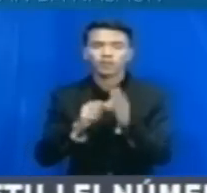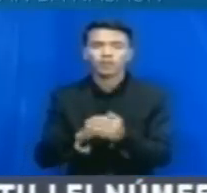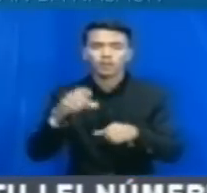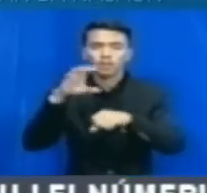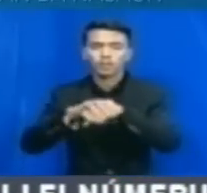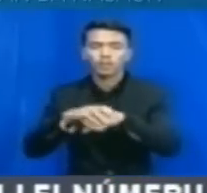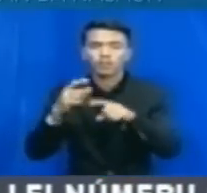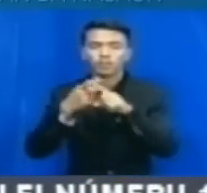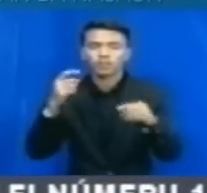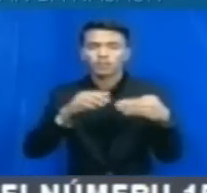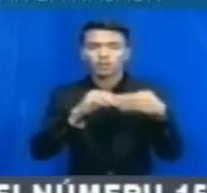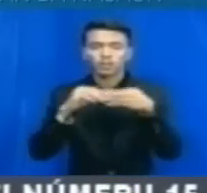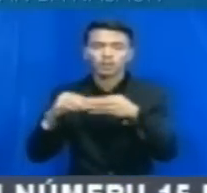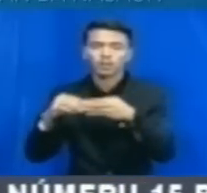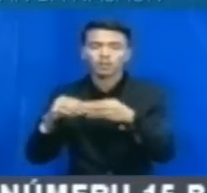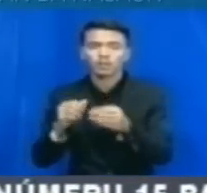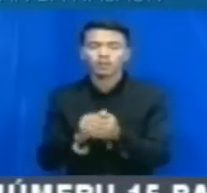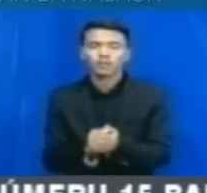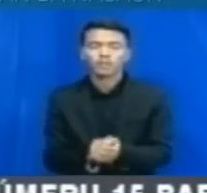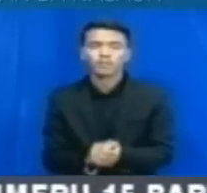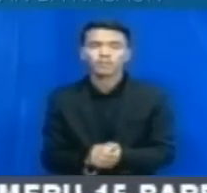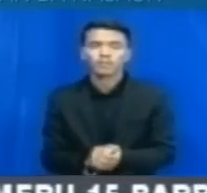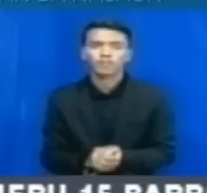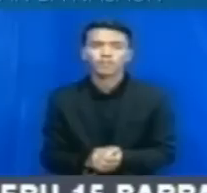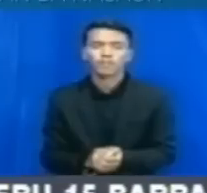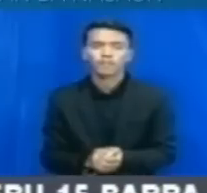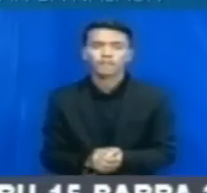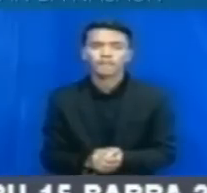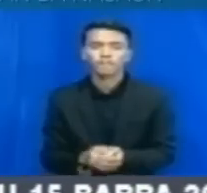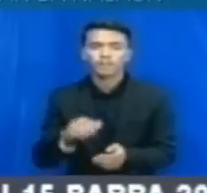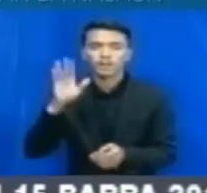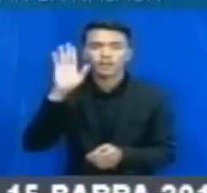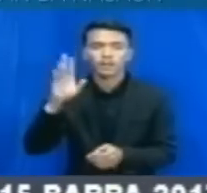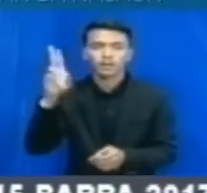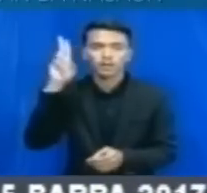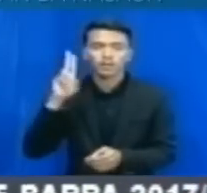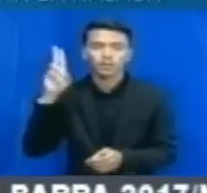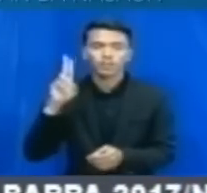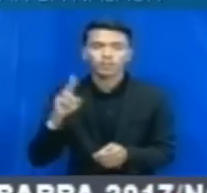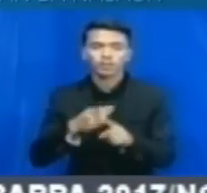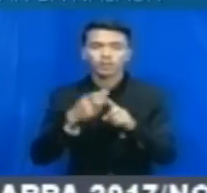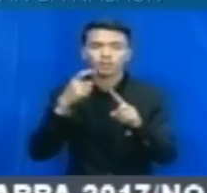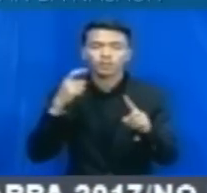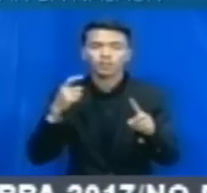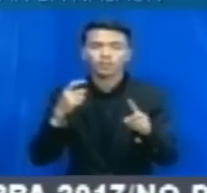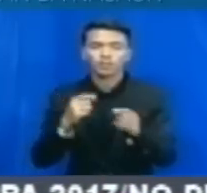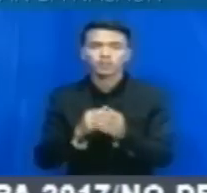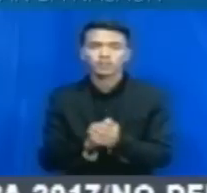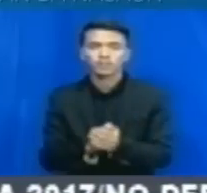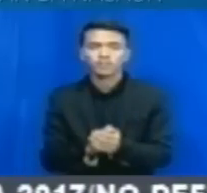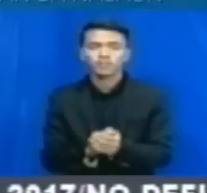usi autoridade o pose droga alega kata nia usa usi parte defensor alega kata nia